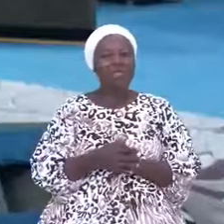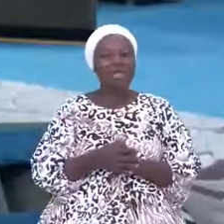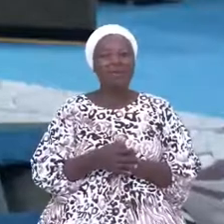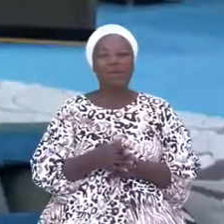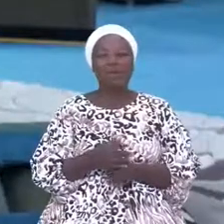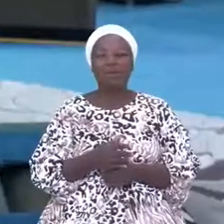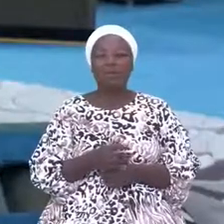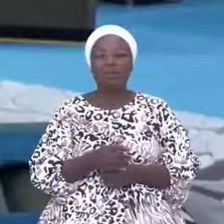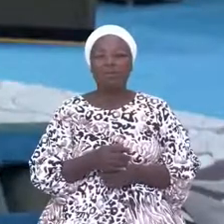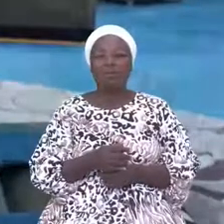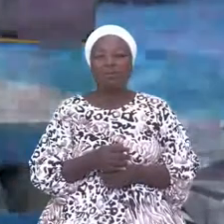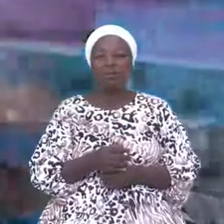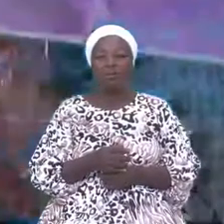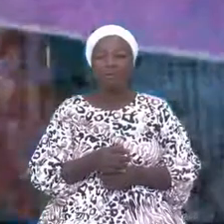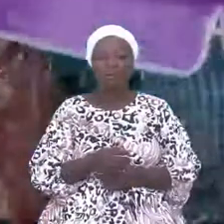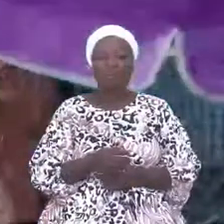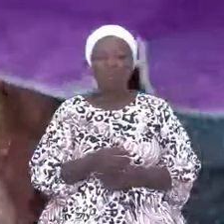Sois le bienvenu, papa.